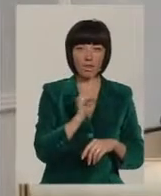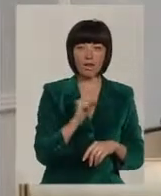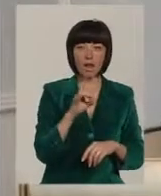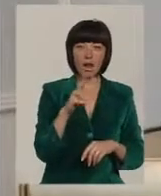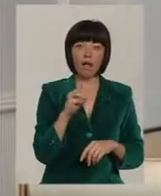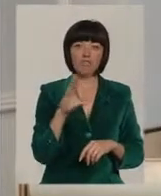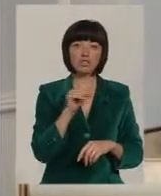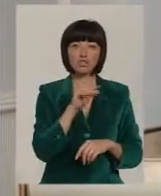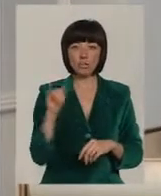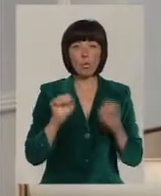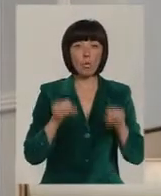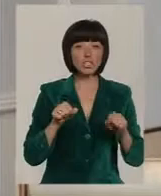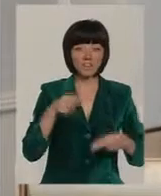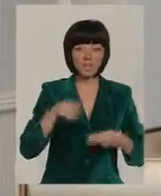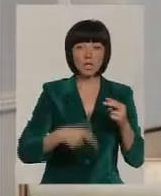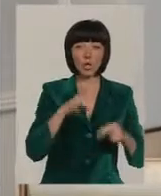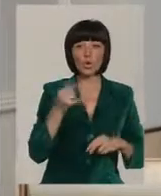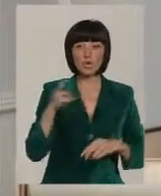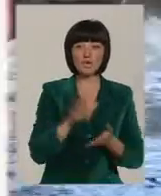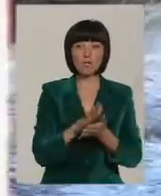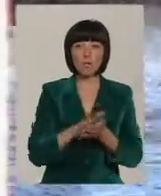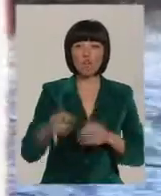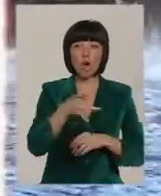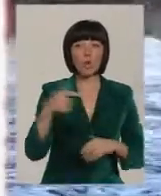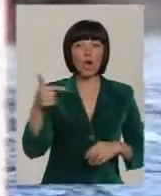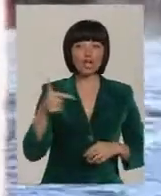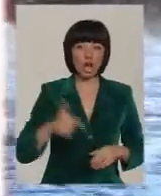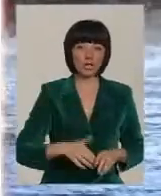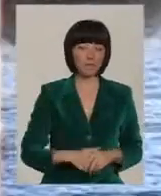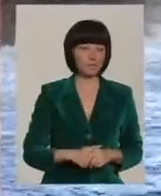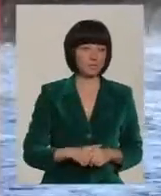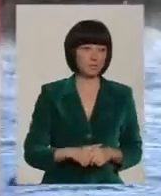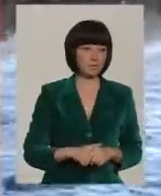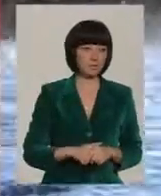можливо, в кінці грудня сталося ще забруднення в мікрорайоні Гречан.